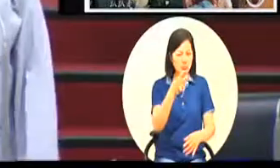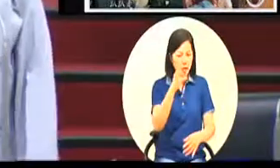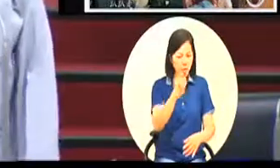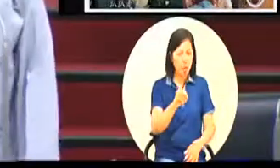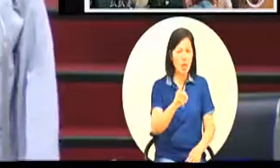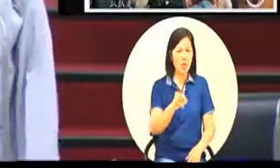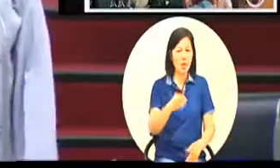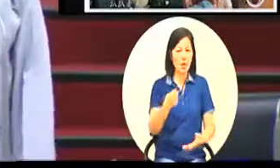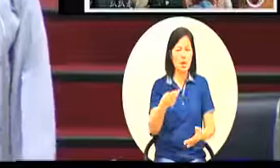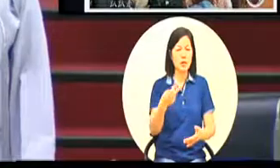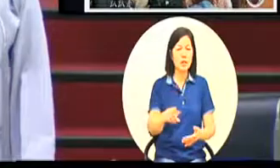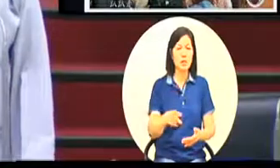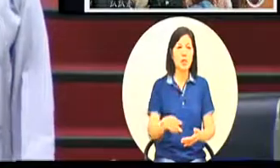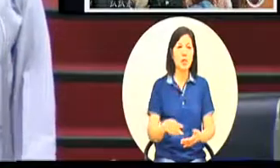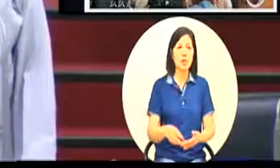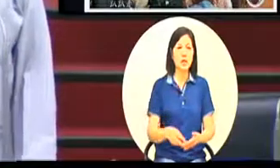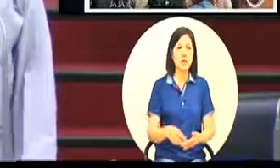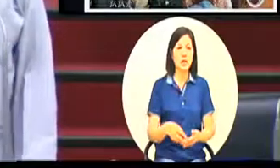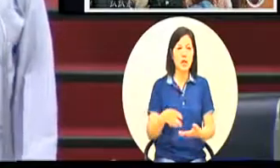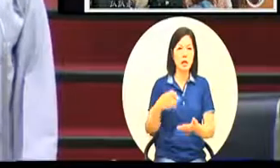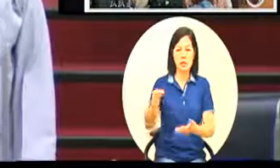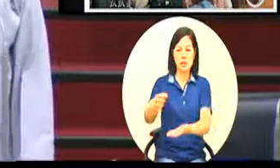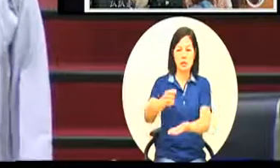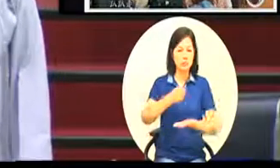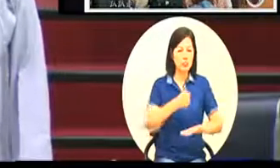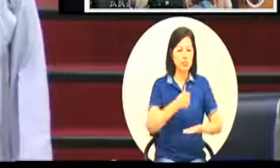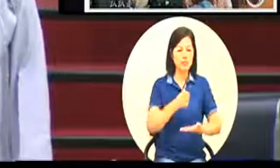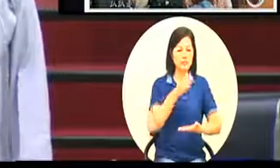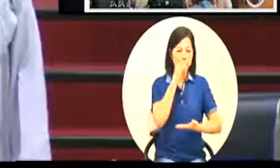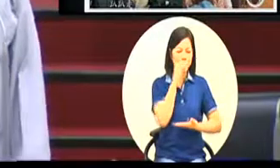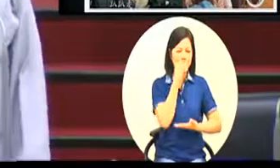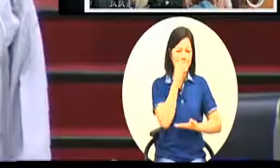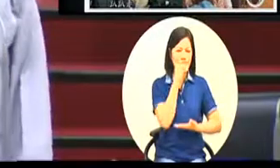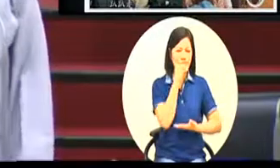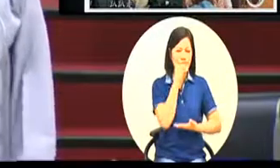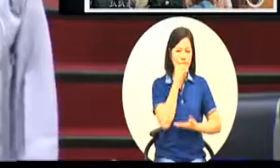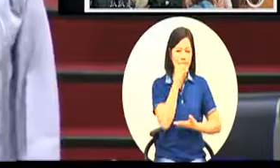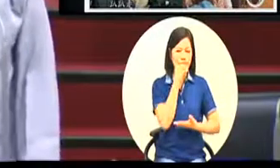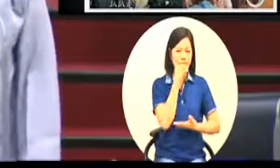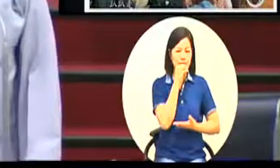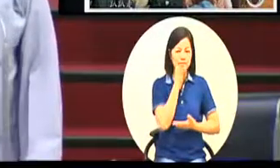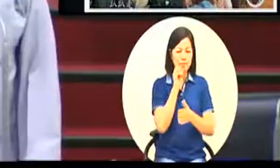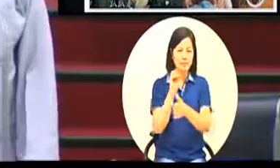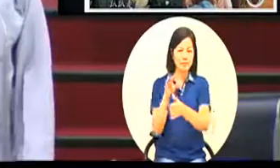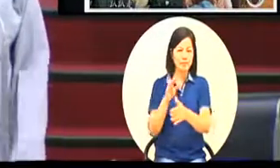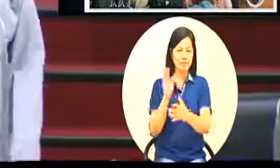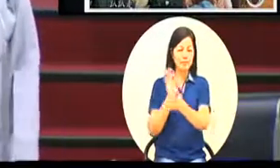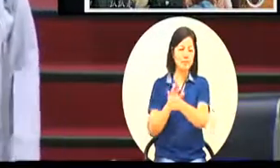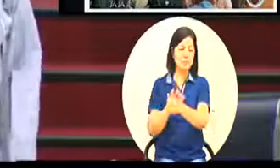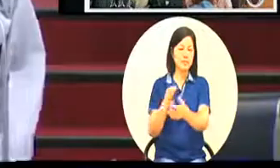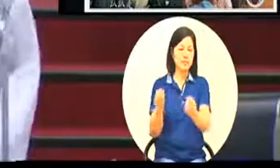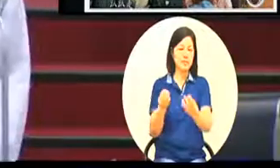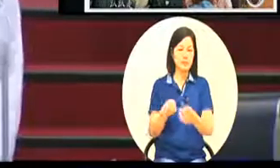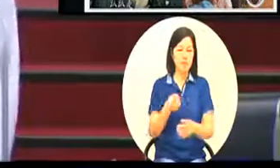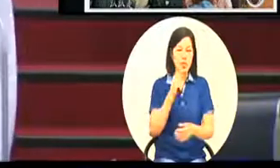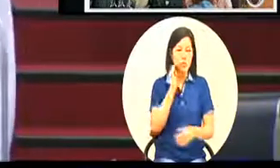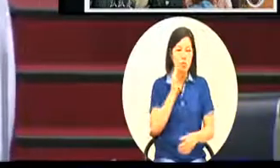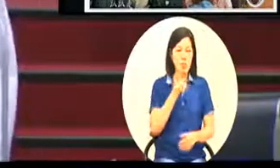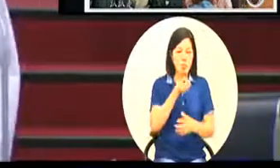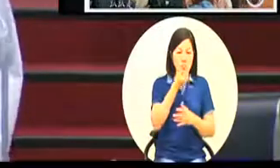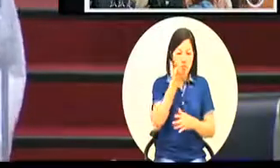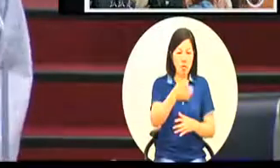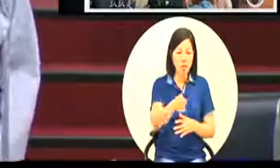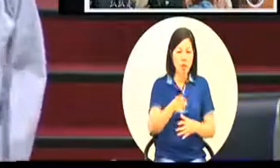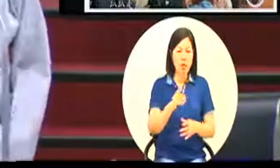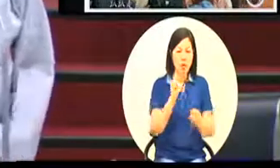出来啊。结果摕钱的大家拢点住住，无人敢开声，讲这讲出来对